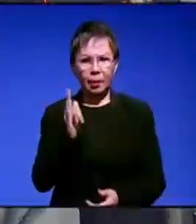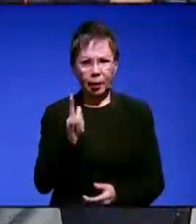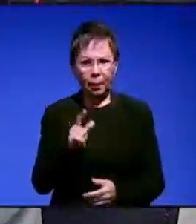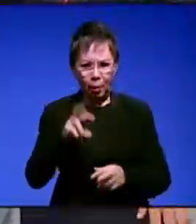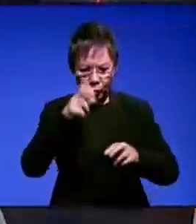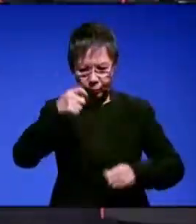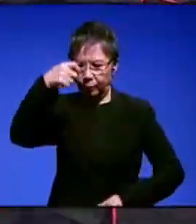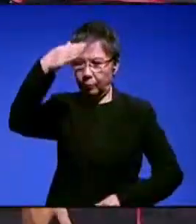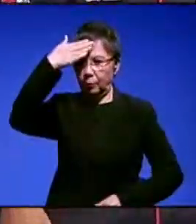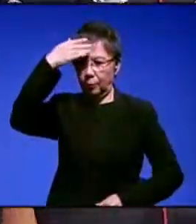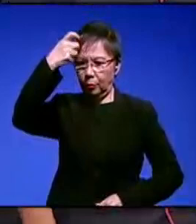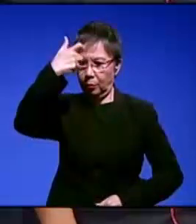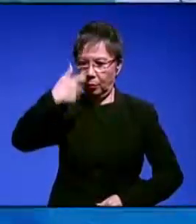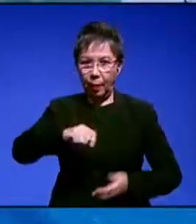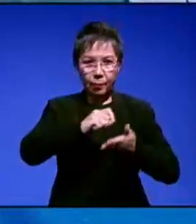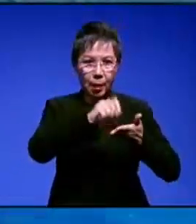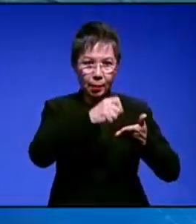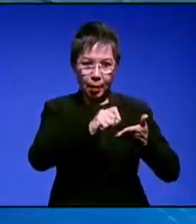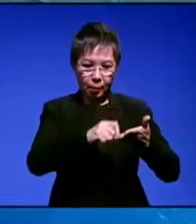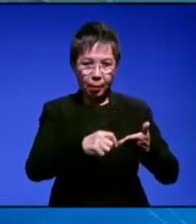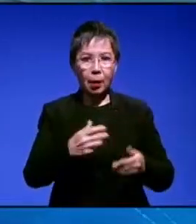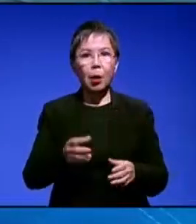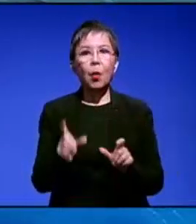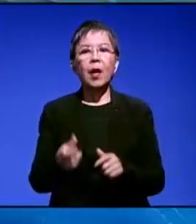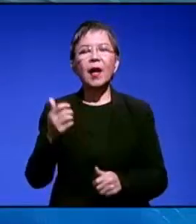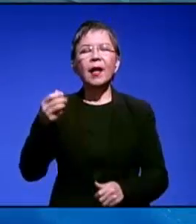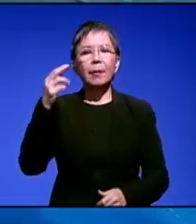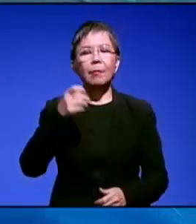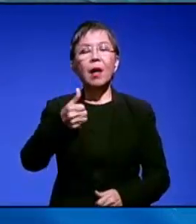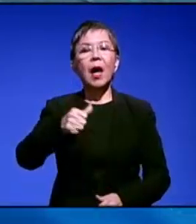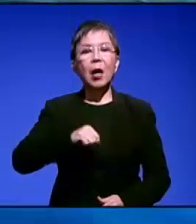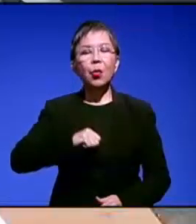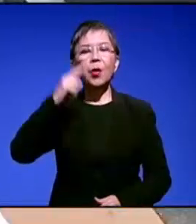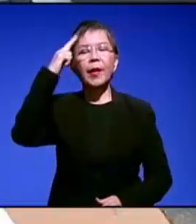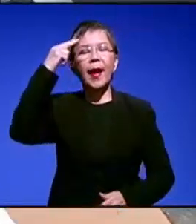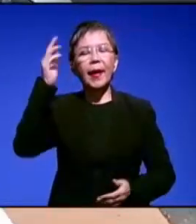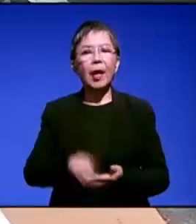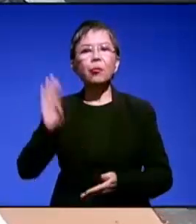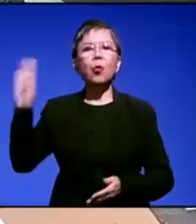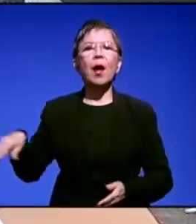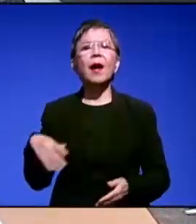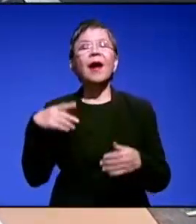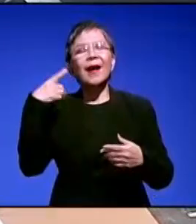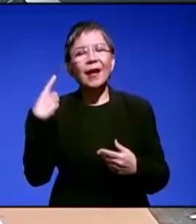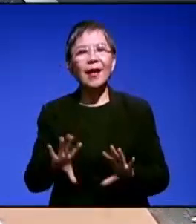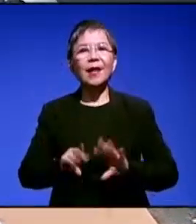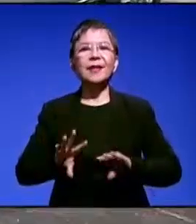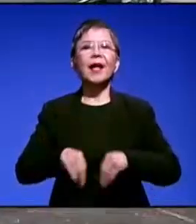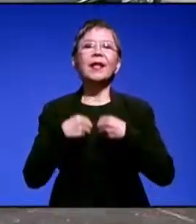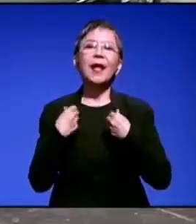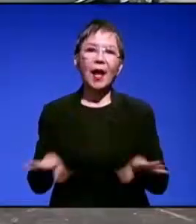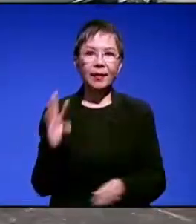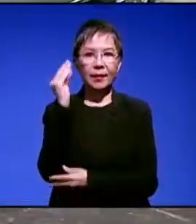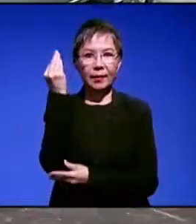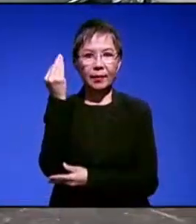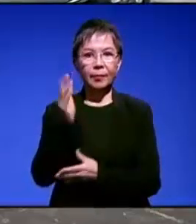suhu tubuh serta pendataan. Warga mengaku nekat pulang kampung karena kehilangan pekerjaan di ibu kota. Sementara sebagai